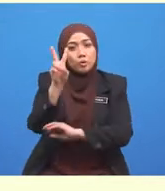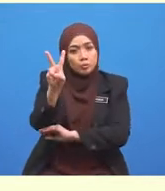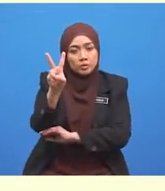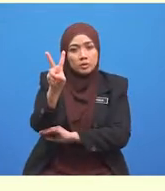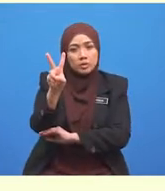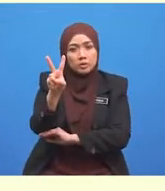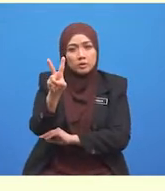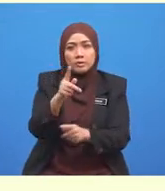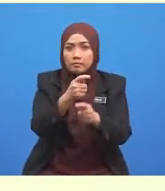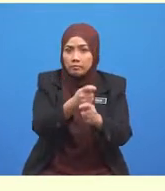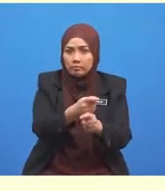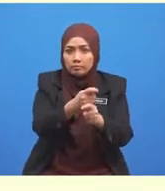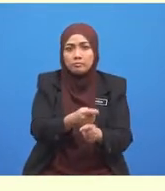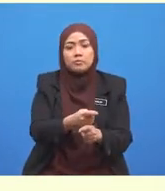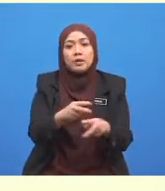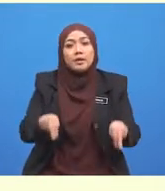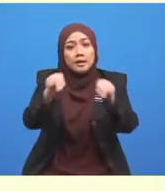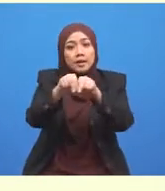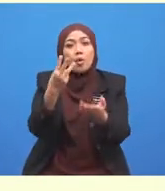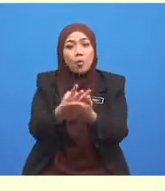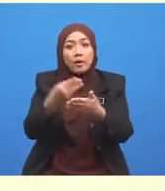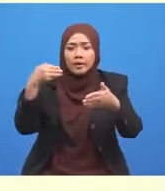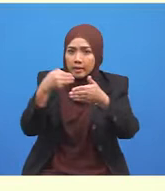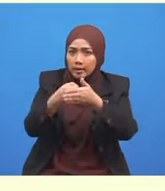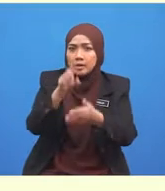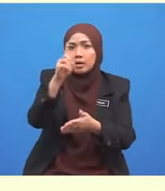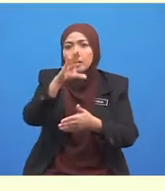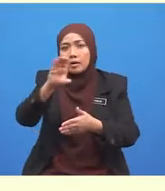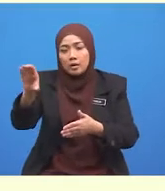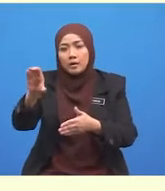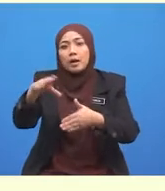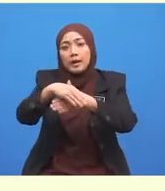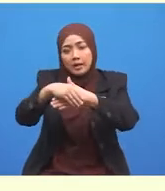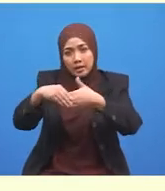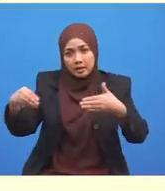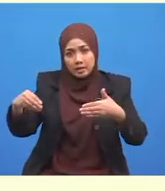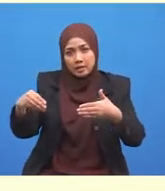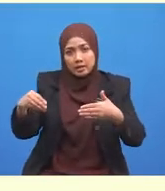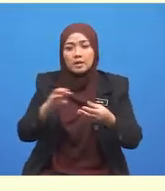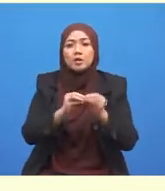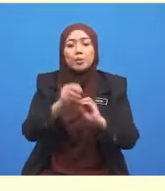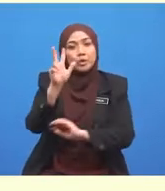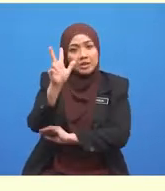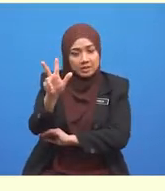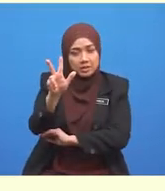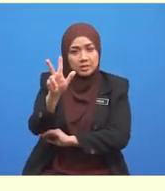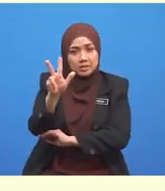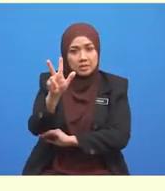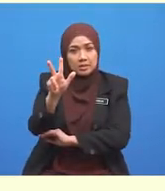Kedua, menentukan nilai wang hingga RM100. Dan